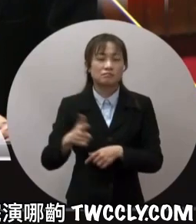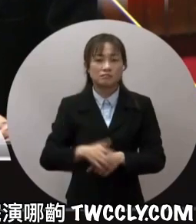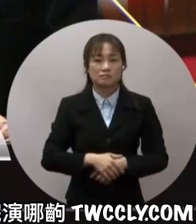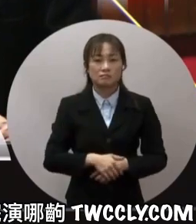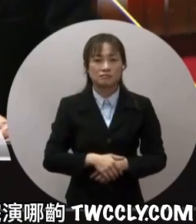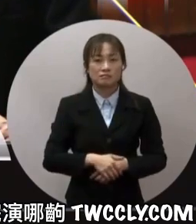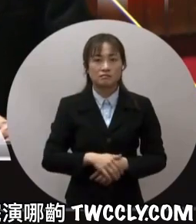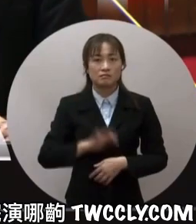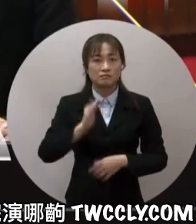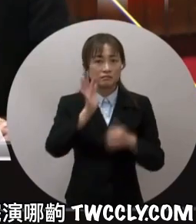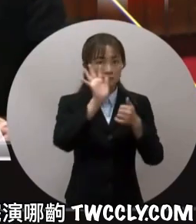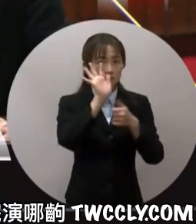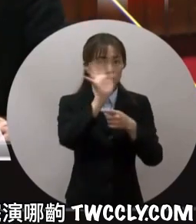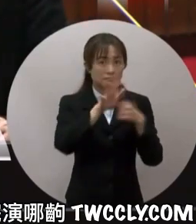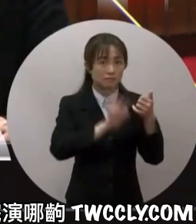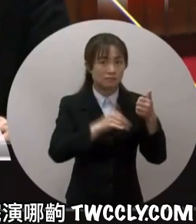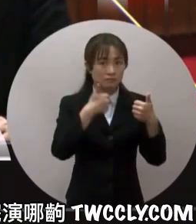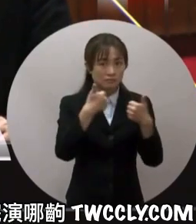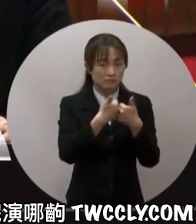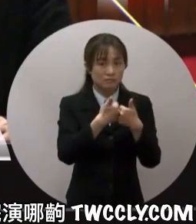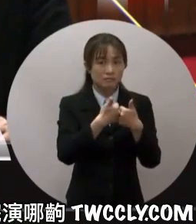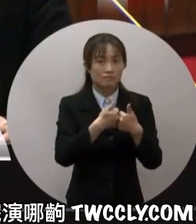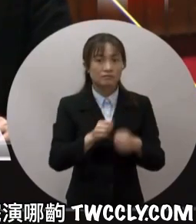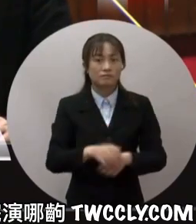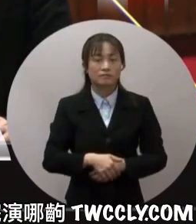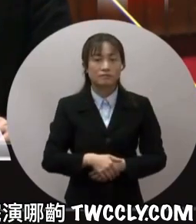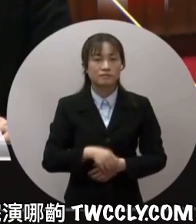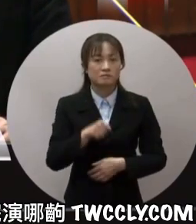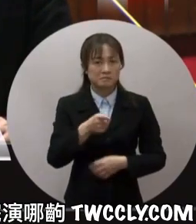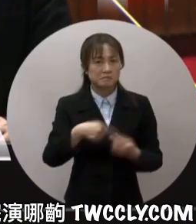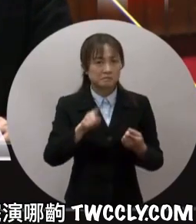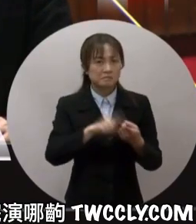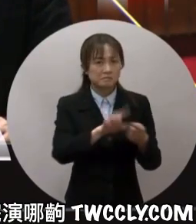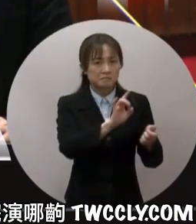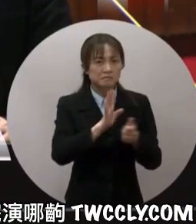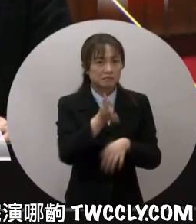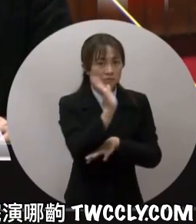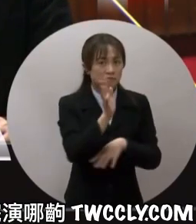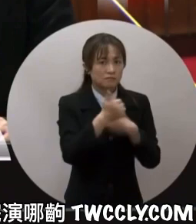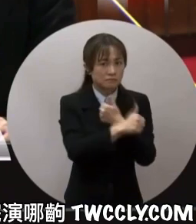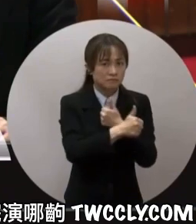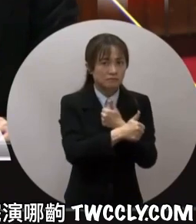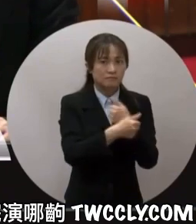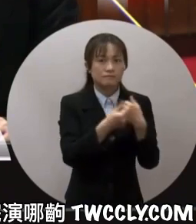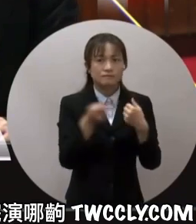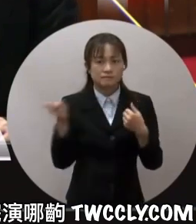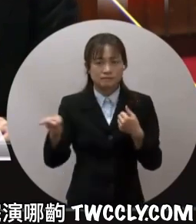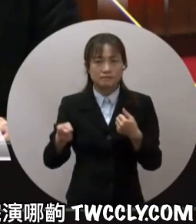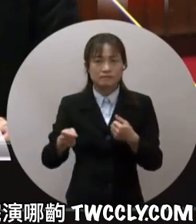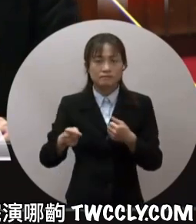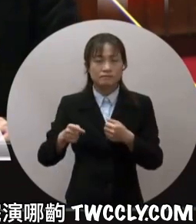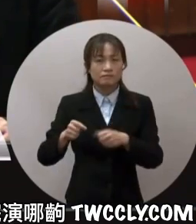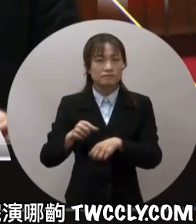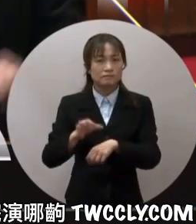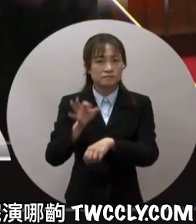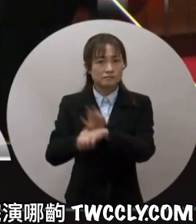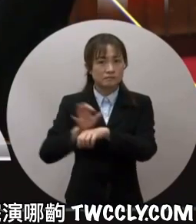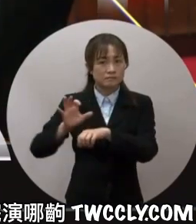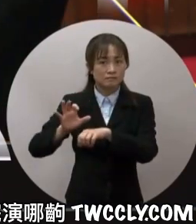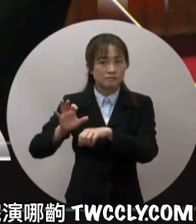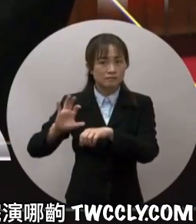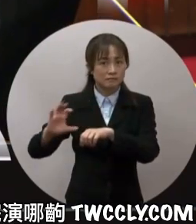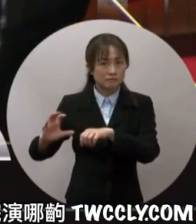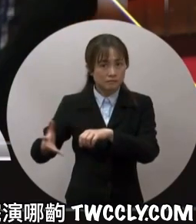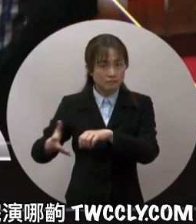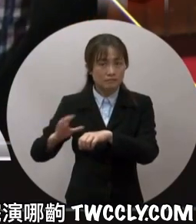提供土地要介紹你們的經驗來開挖像瑞瀨高市公路的虛擬區高市公路是